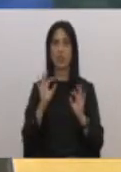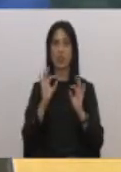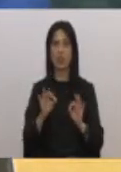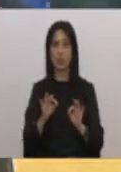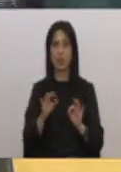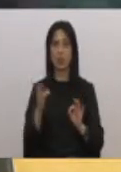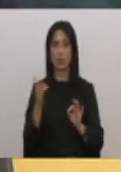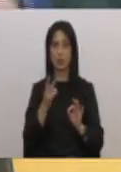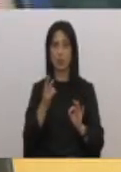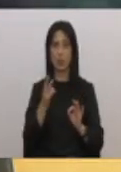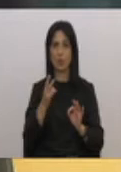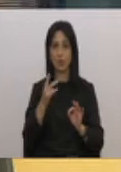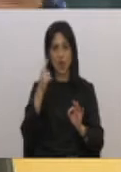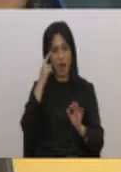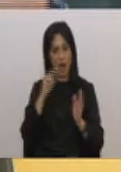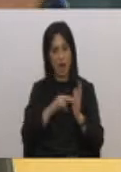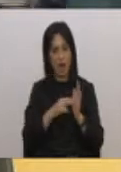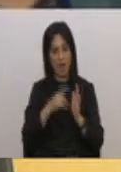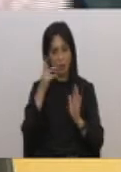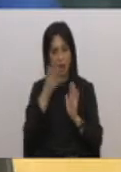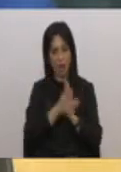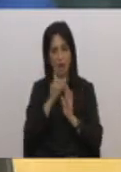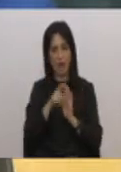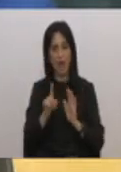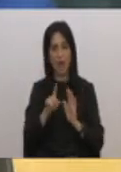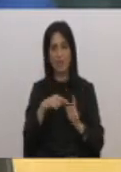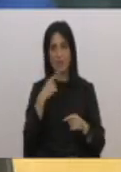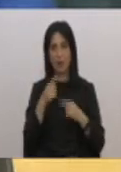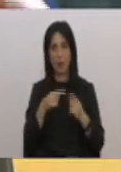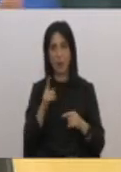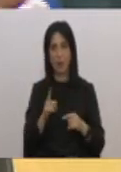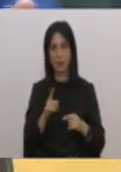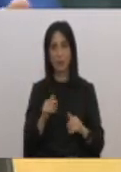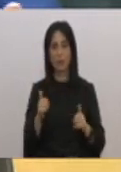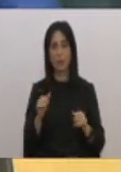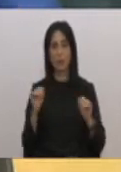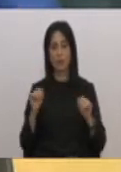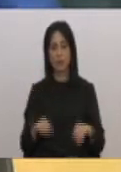უნდა გაიაზროთ და გააგებინოთ ხალხს, რაზე არის საუბარი.